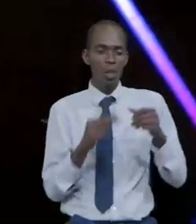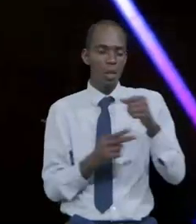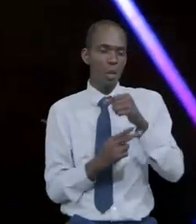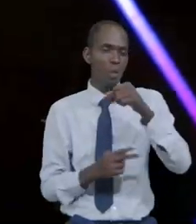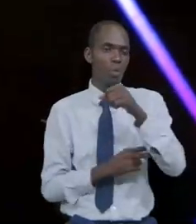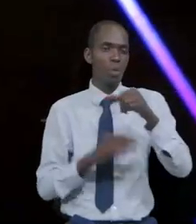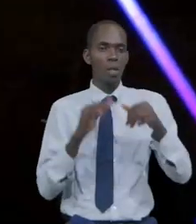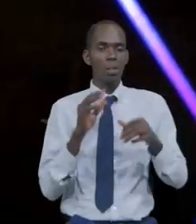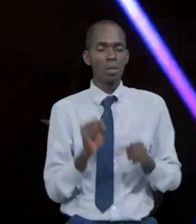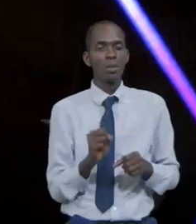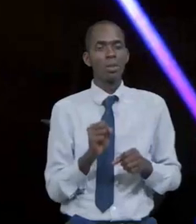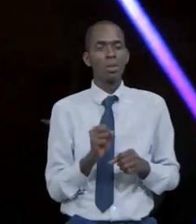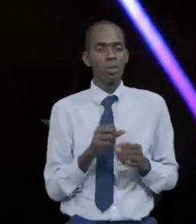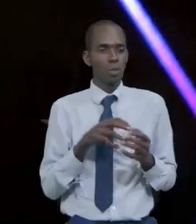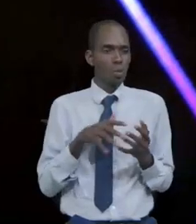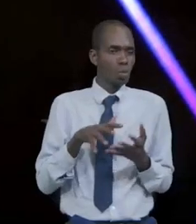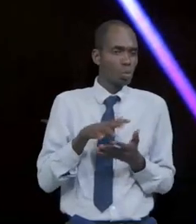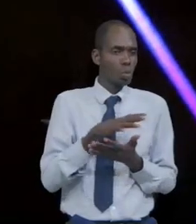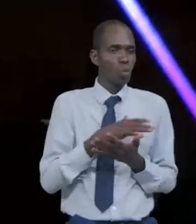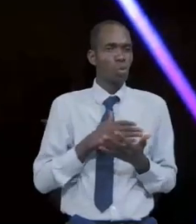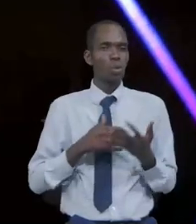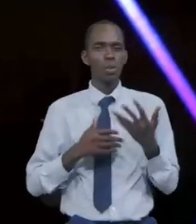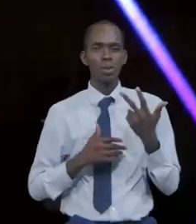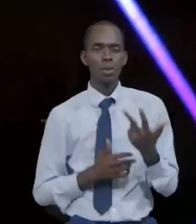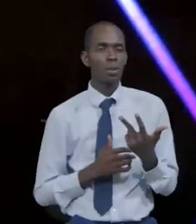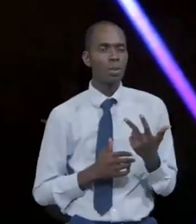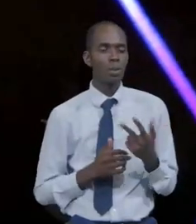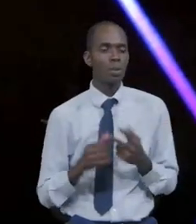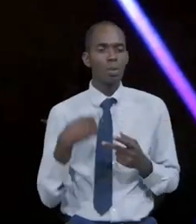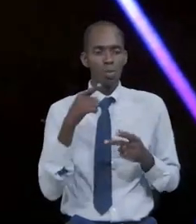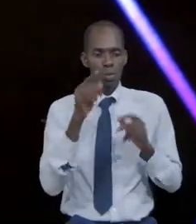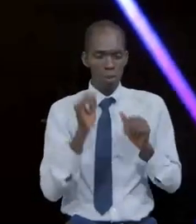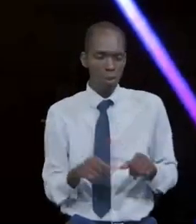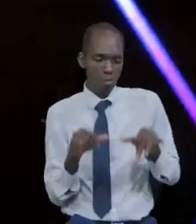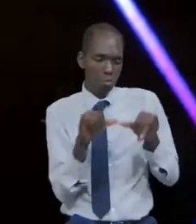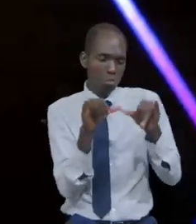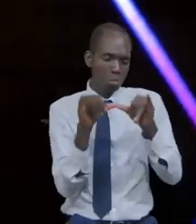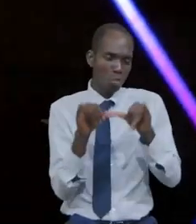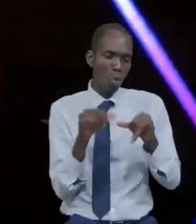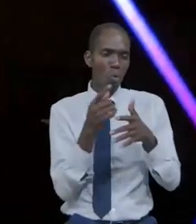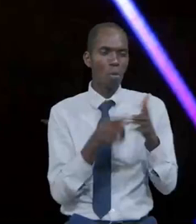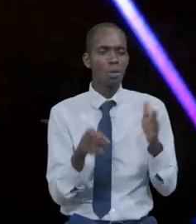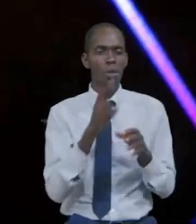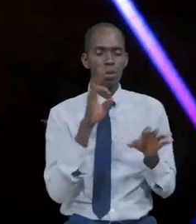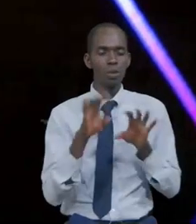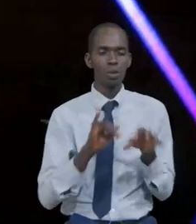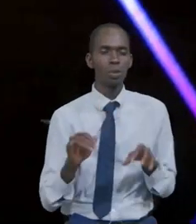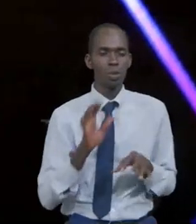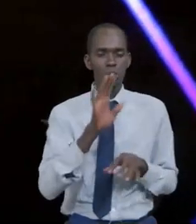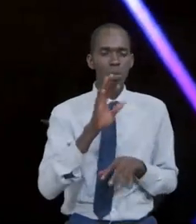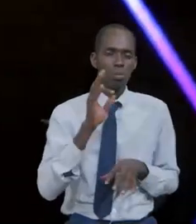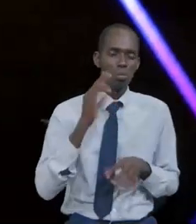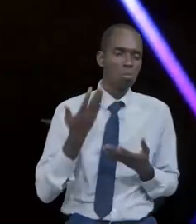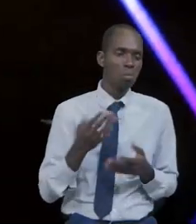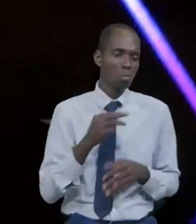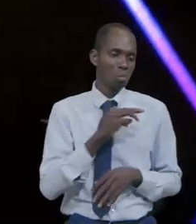des colonnes, les trois apôtres. Ils pouvaient mesurer ce qu'ils faisaient, ton ministère, ton message, ton